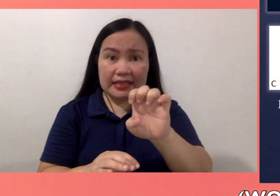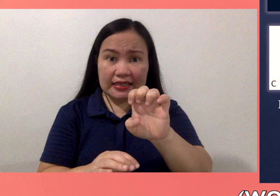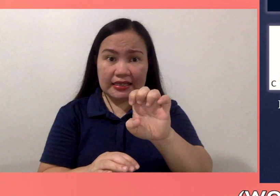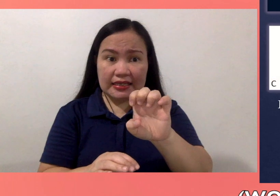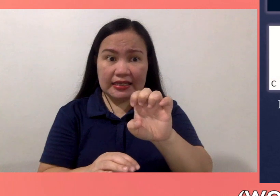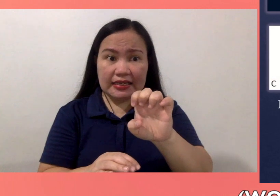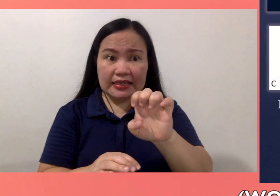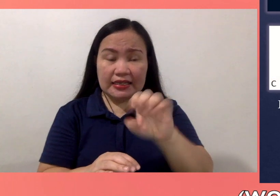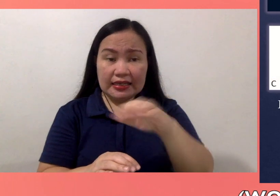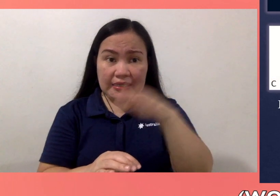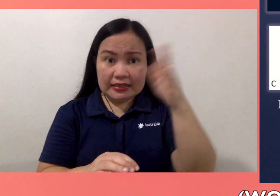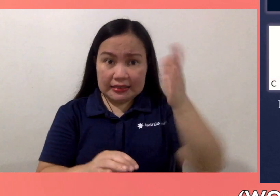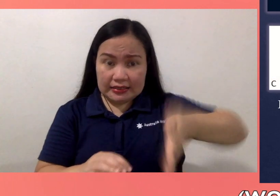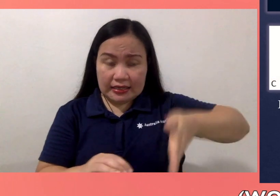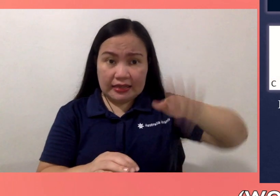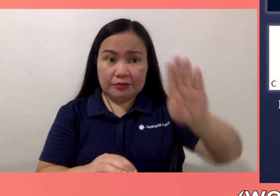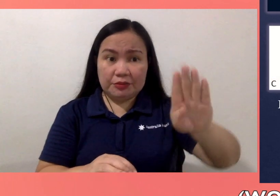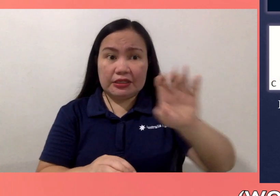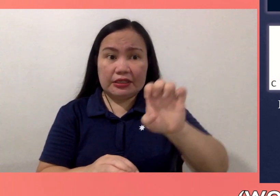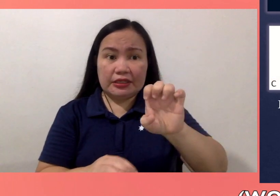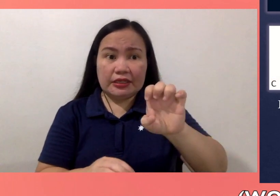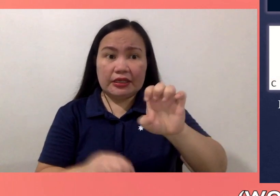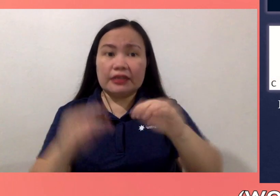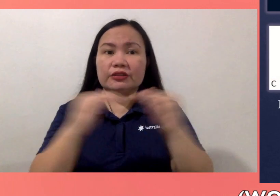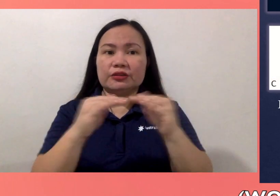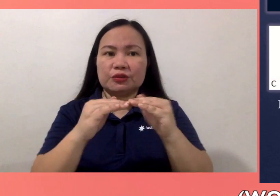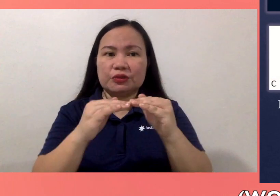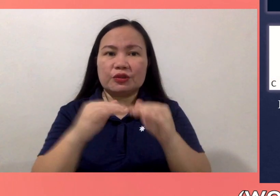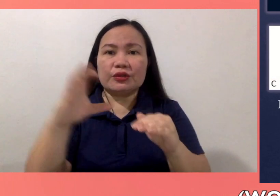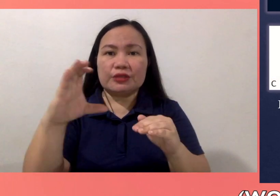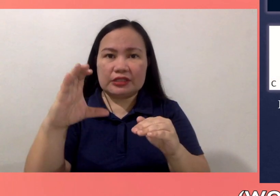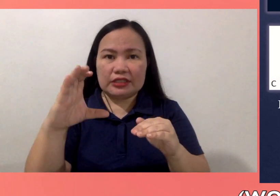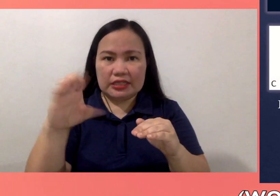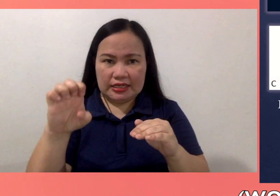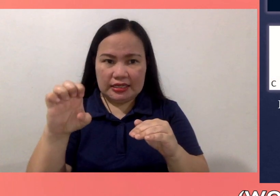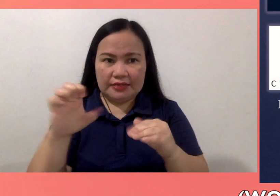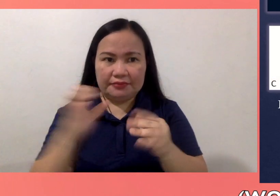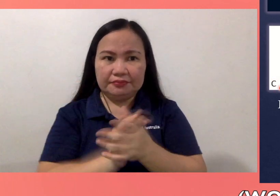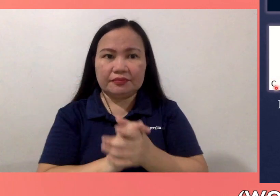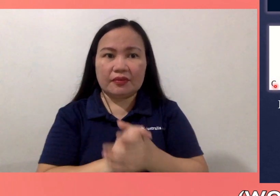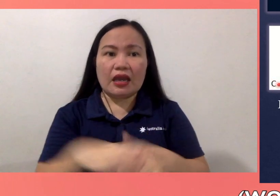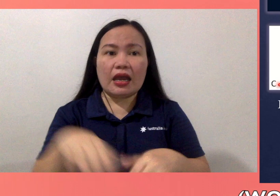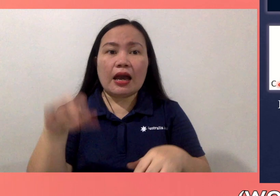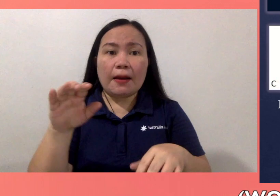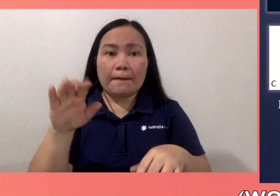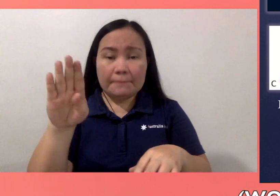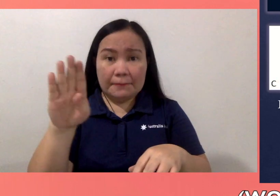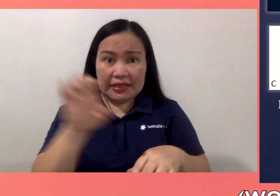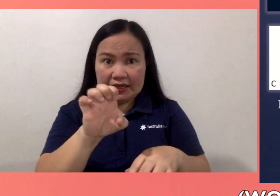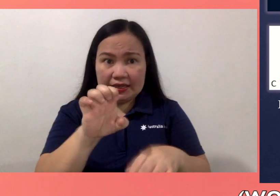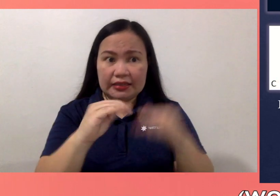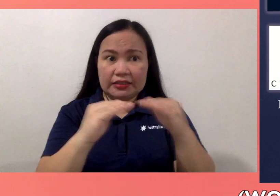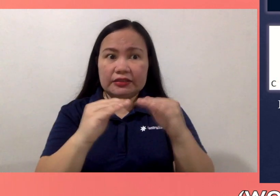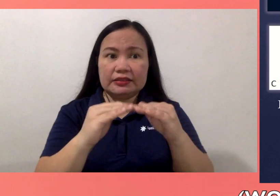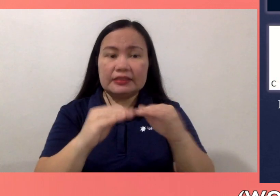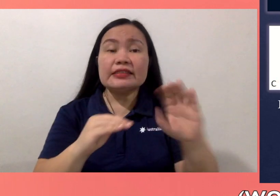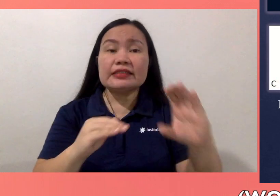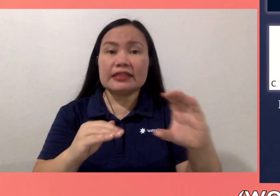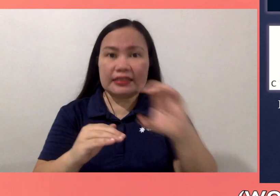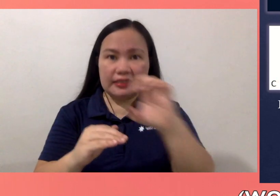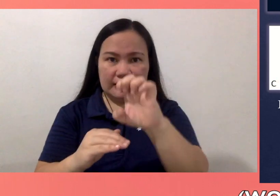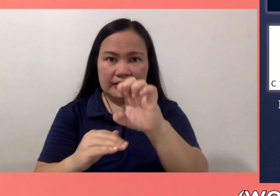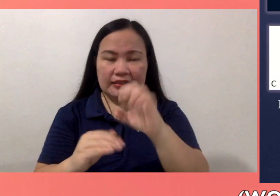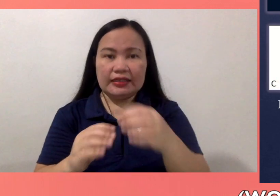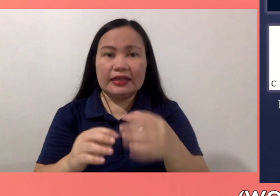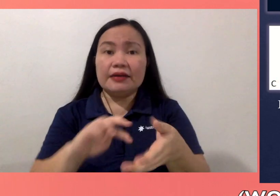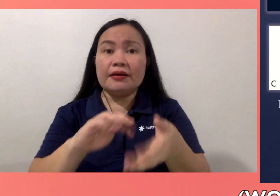congruent kay CE. Okay, so again, yung BE natin congruent kay CE. So, ibig